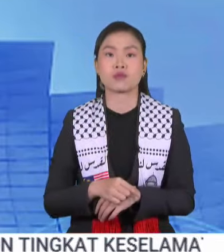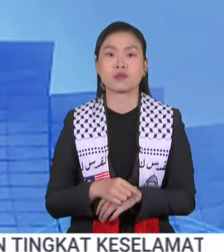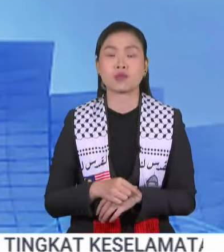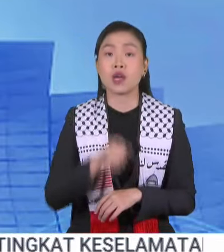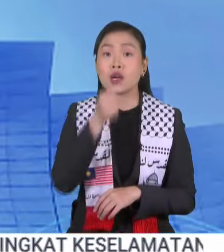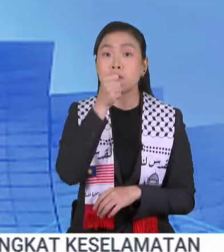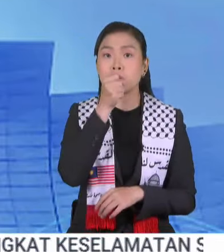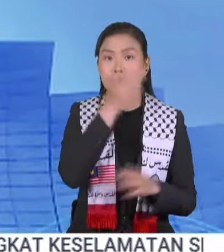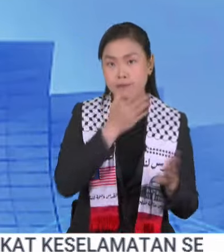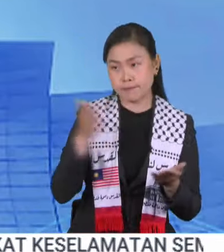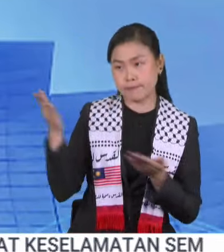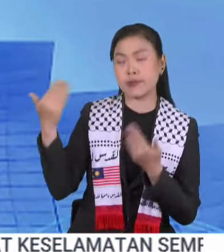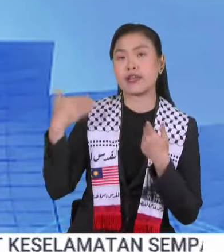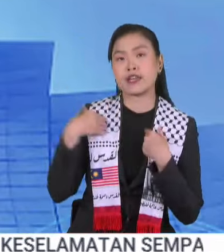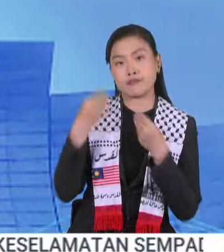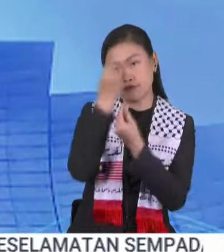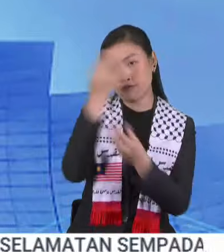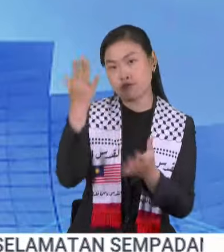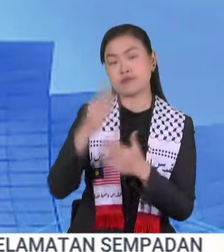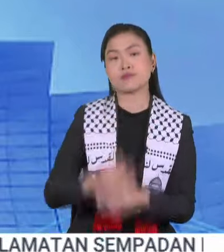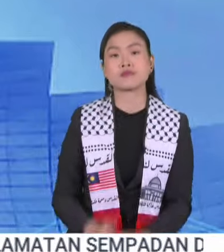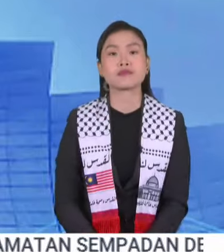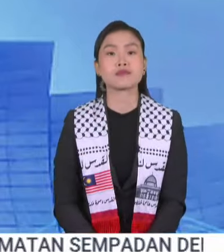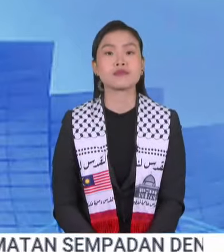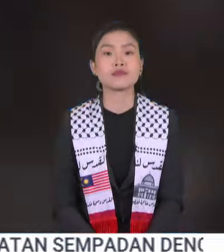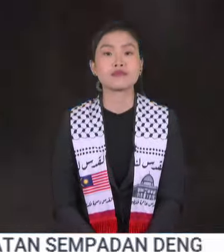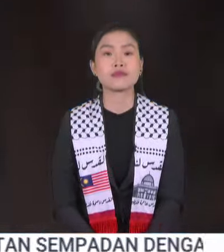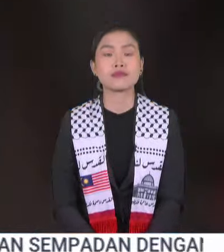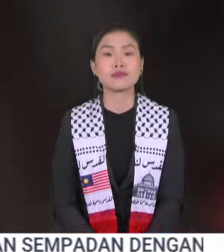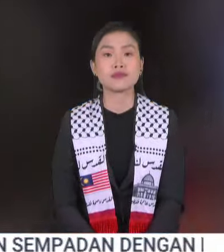Mohan Chinasami ada perinciannya.